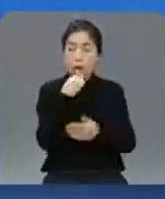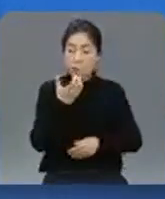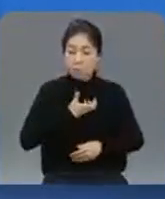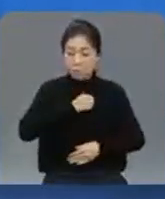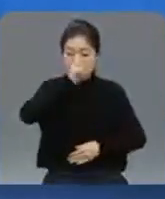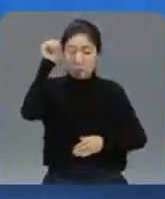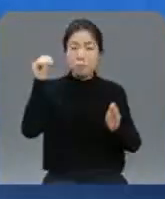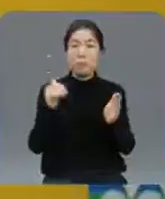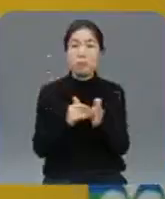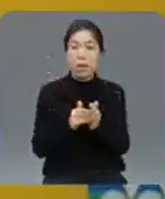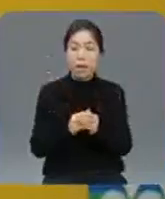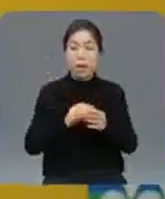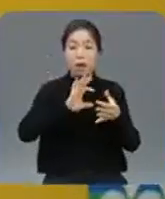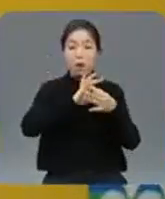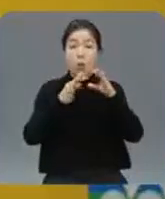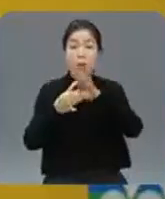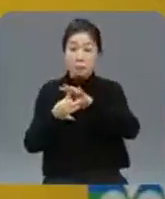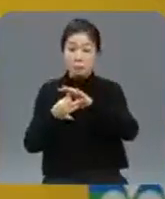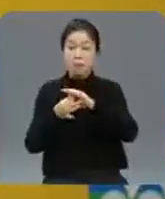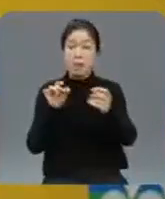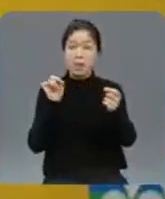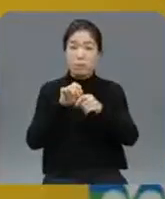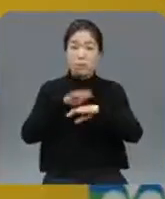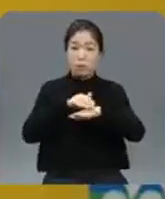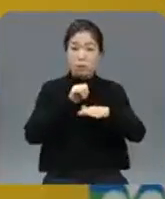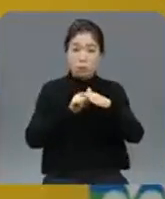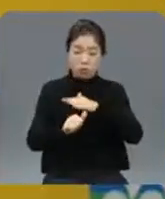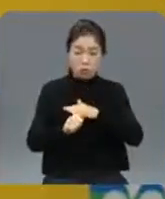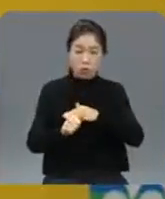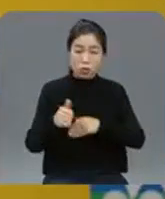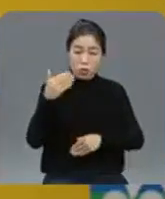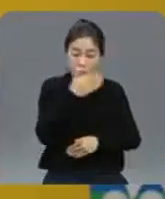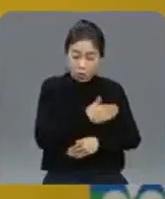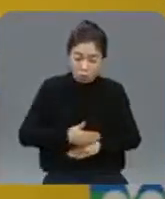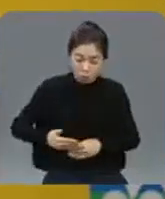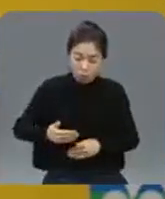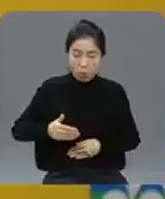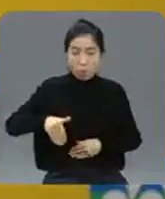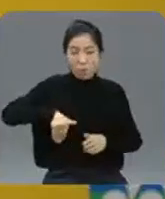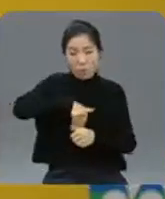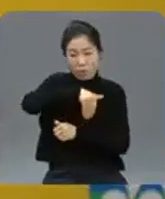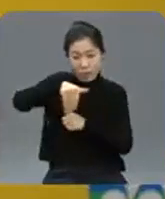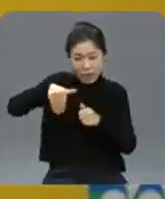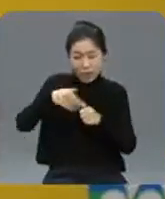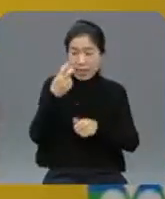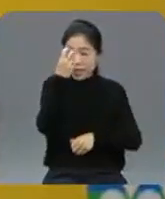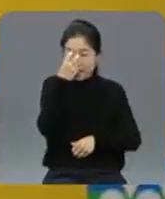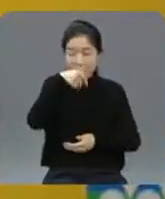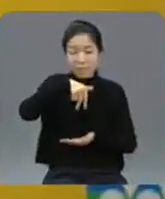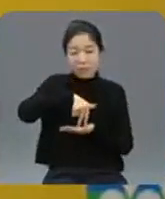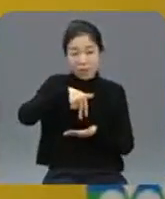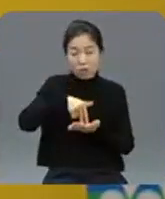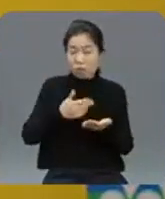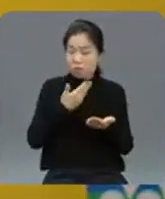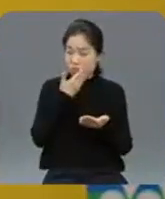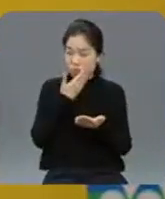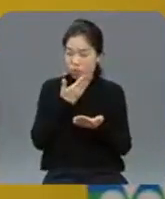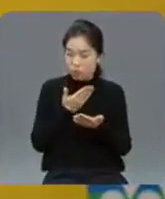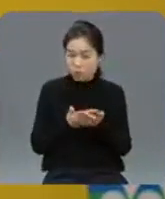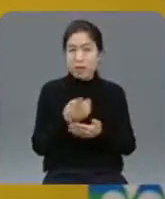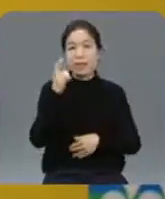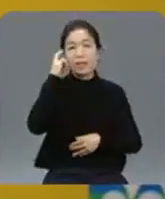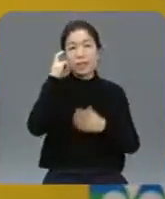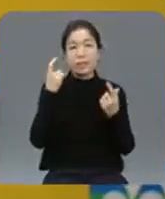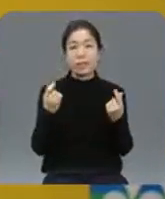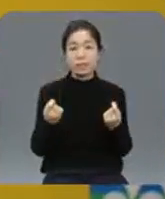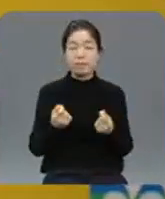따냈습니다 올림픽을 앞두고 선수들의 그 몸 상태나 이런 걸 점검하는 차원에서 상당히